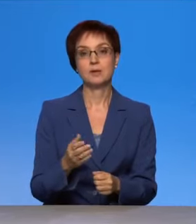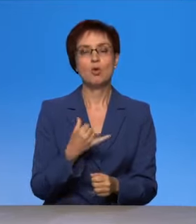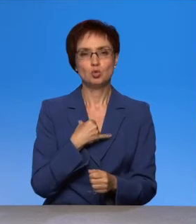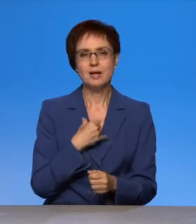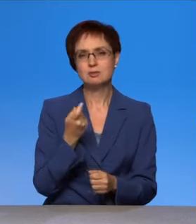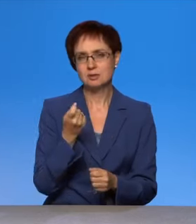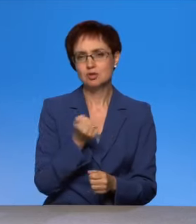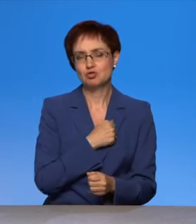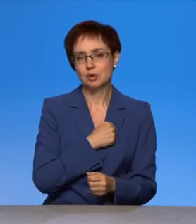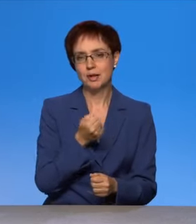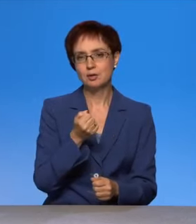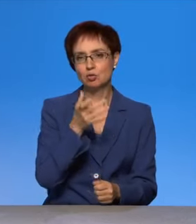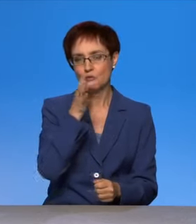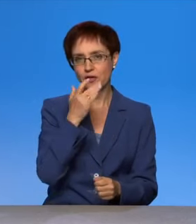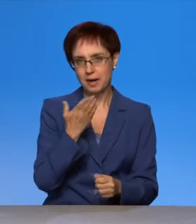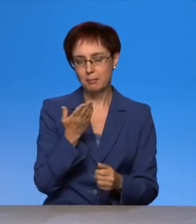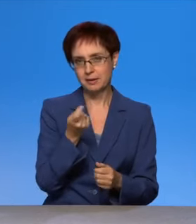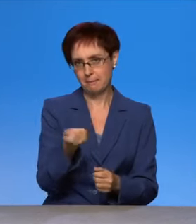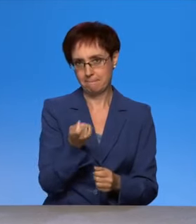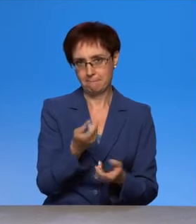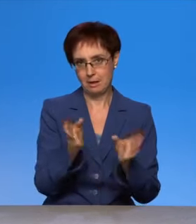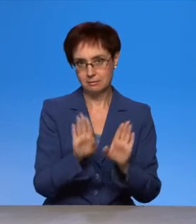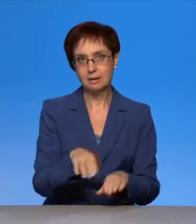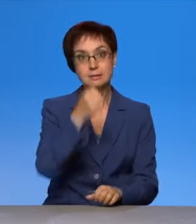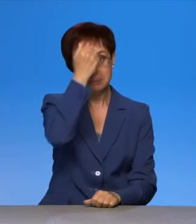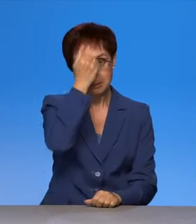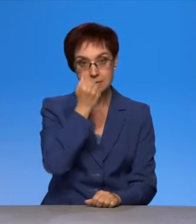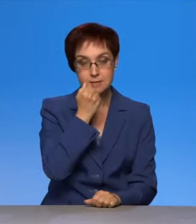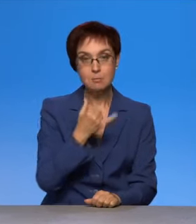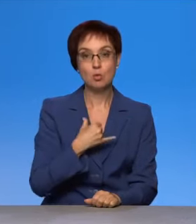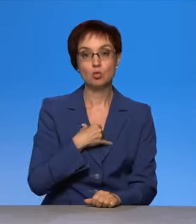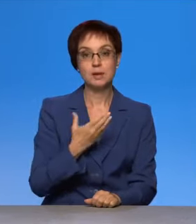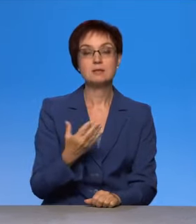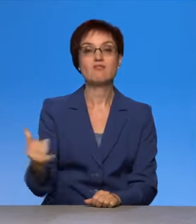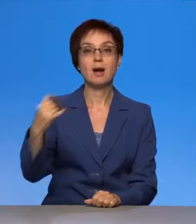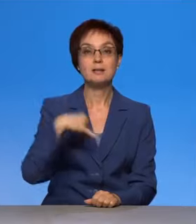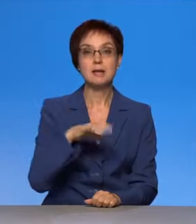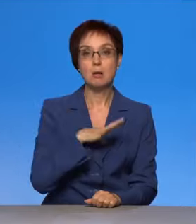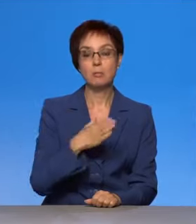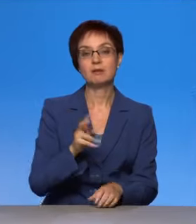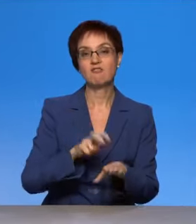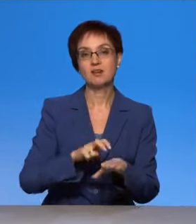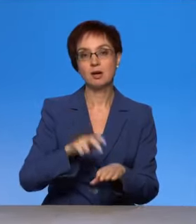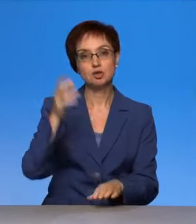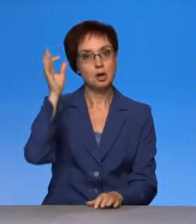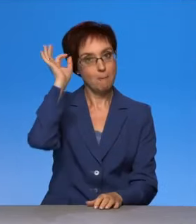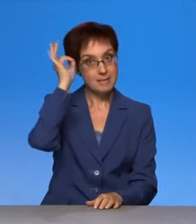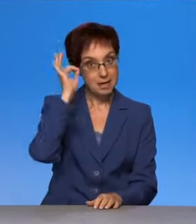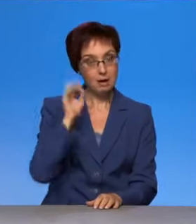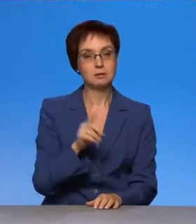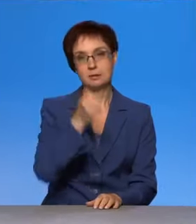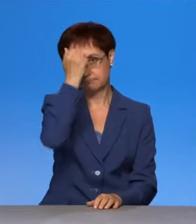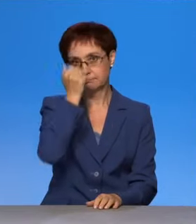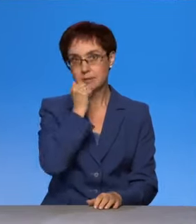том числе меньше и меньше. Спасибо вам большое. Александр Федорович, психиатр, был у нас сегодня в гостях. Поблагодарим еще Светлану Елисееву и Ирину